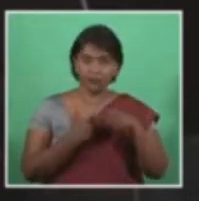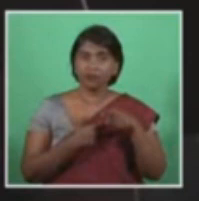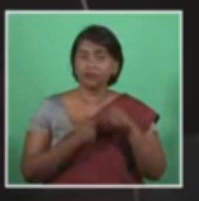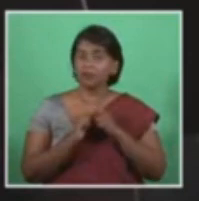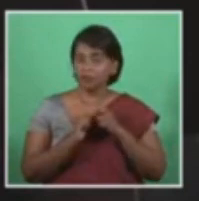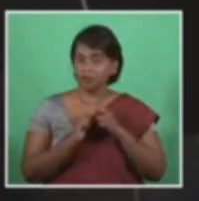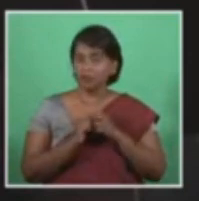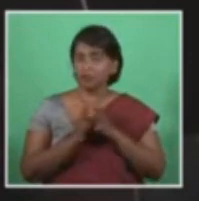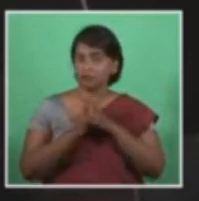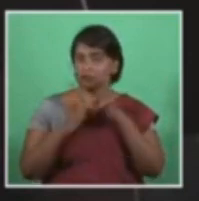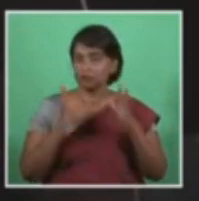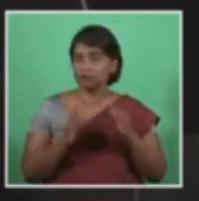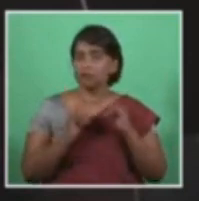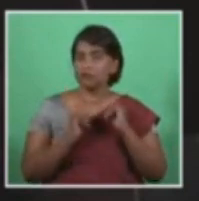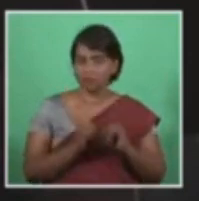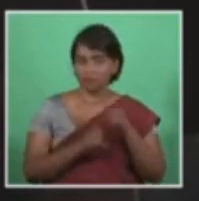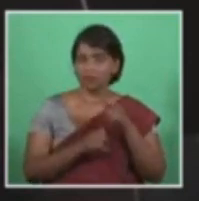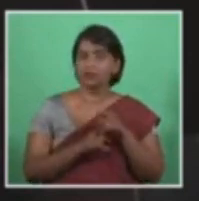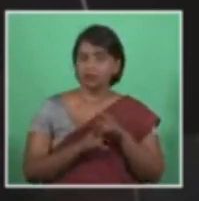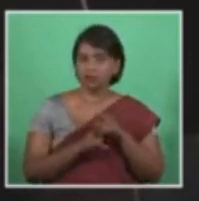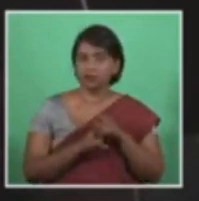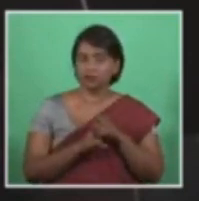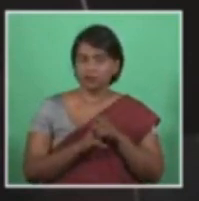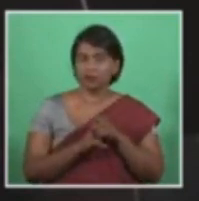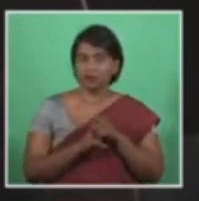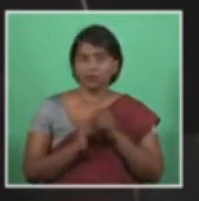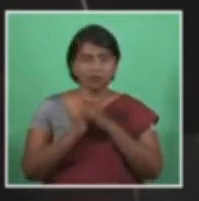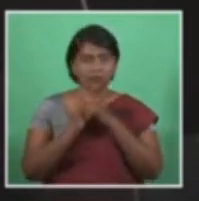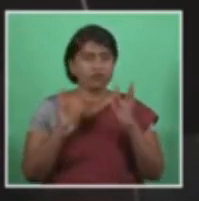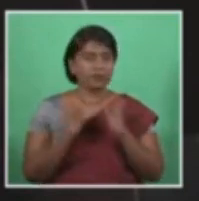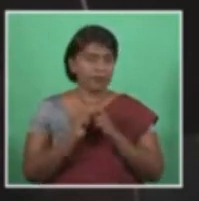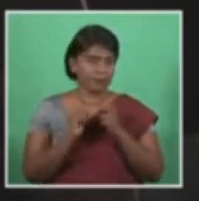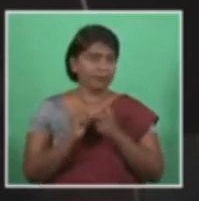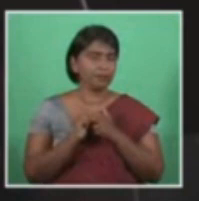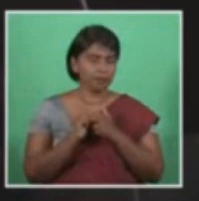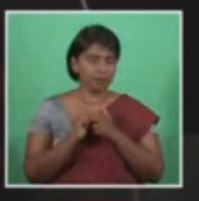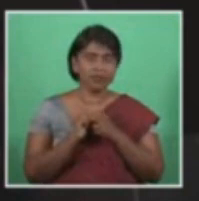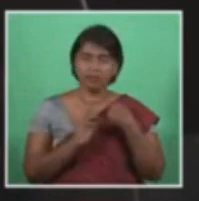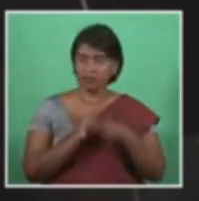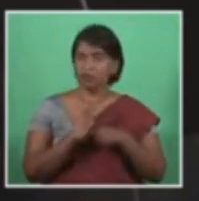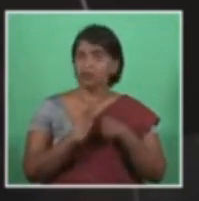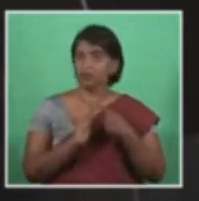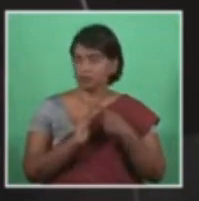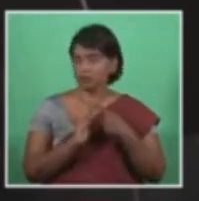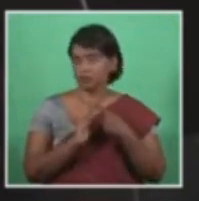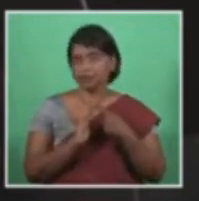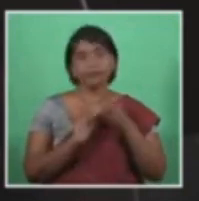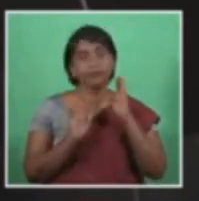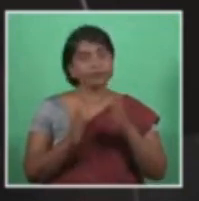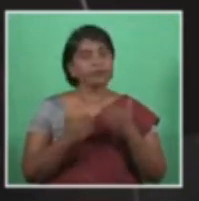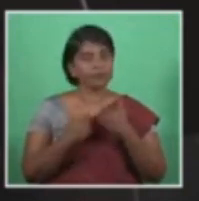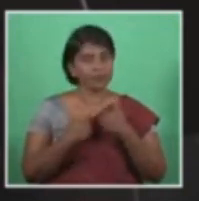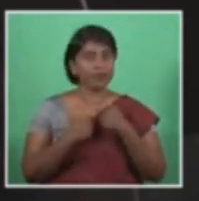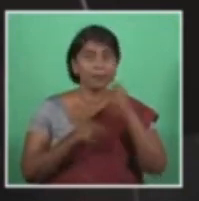මාත්‍රාව්‍ය ඒ වදවර ඉතාමත්ම බෑනක It's a huge problem in this country whenever we talk to people whenever we go